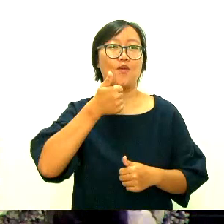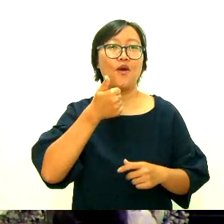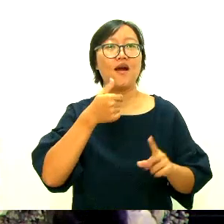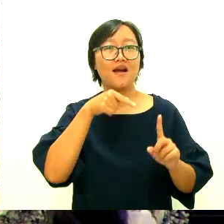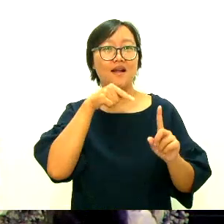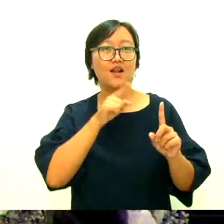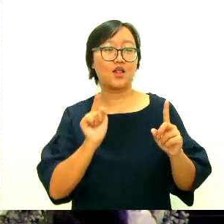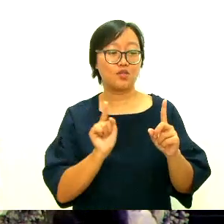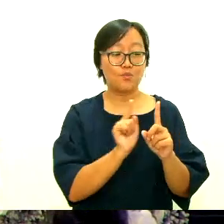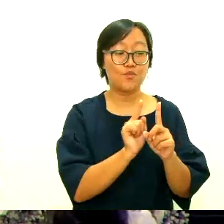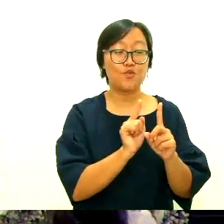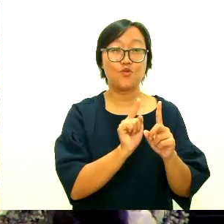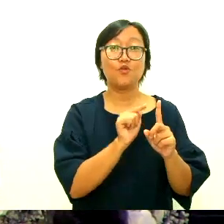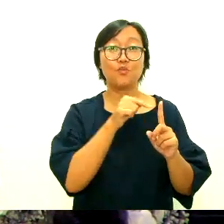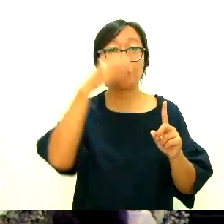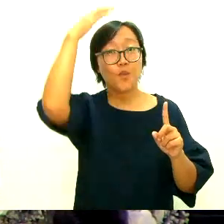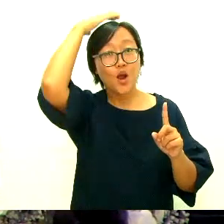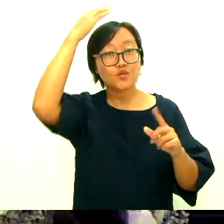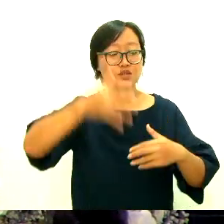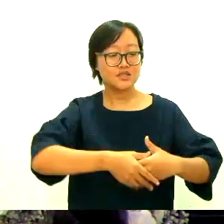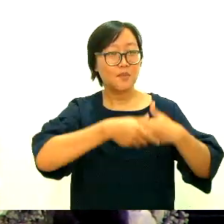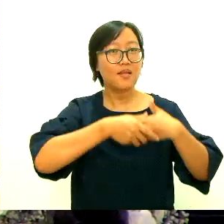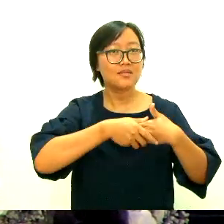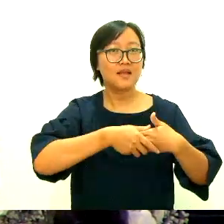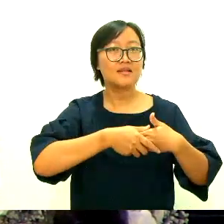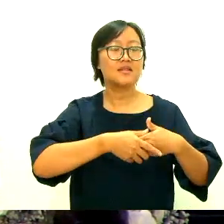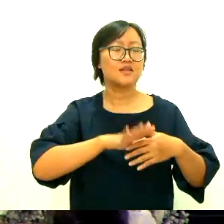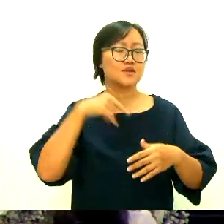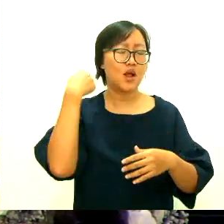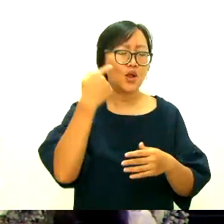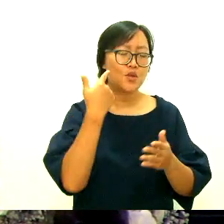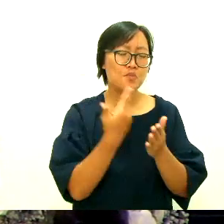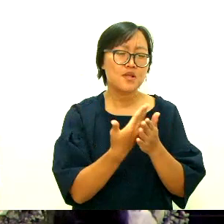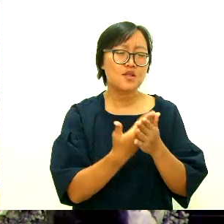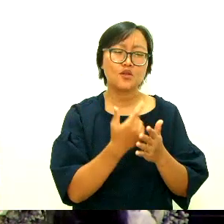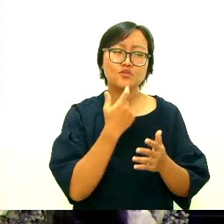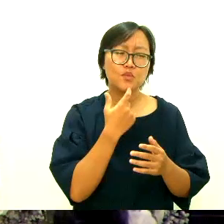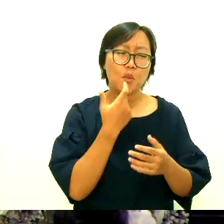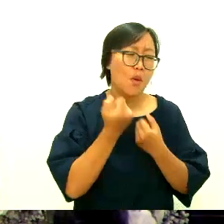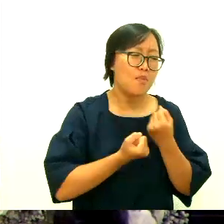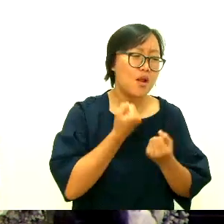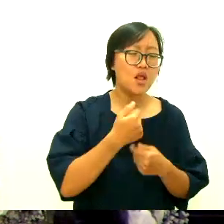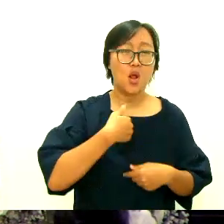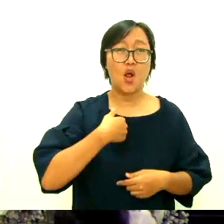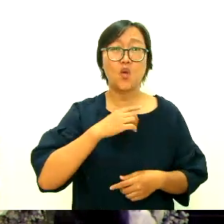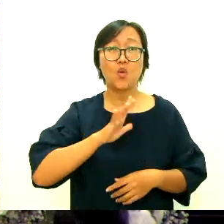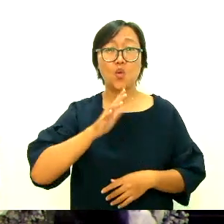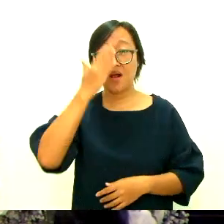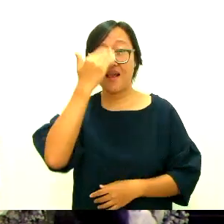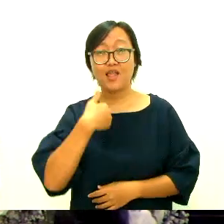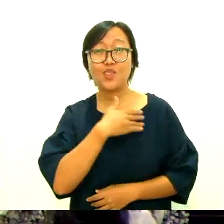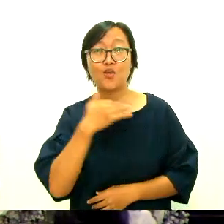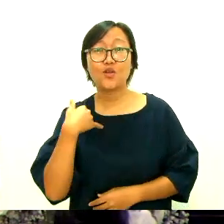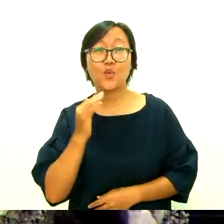juga termasuk selalu berusaha meminta Bagaimana caranya walaupun bukan Katolik bertemu dengan Paus